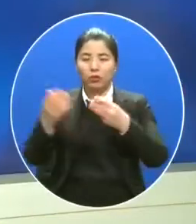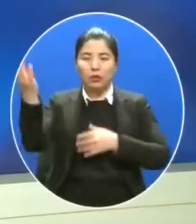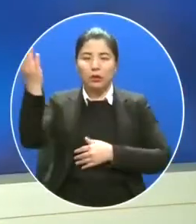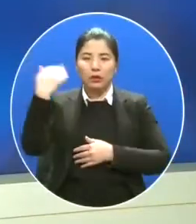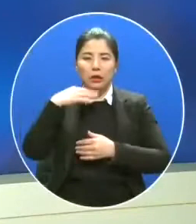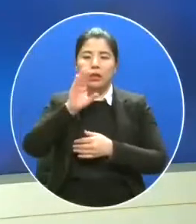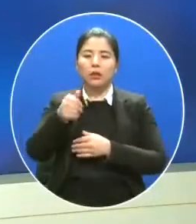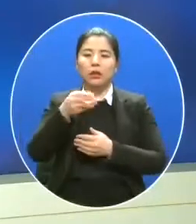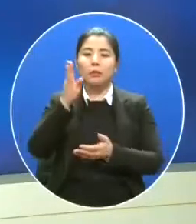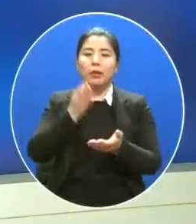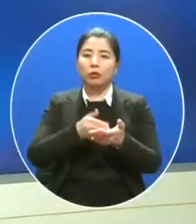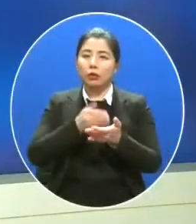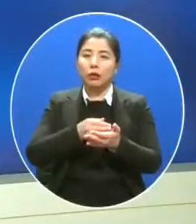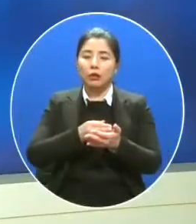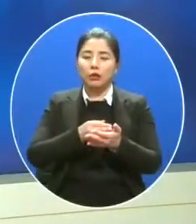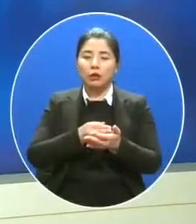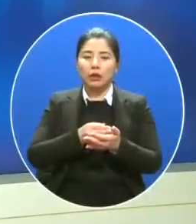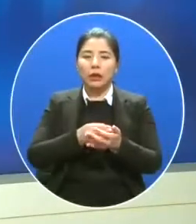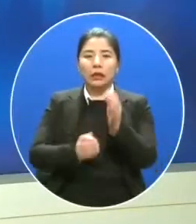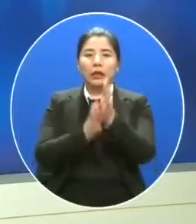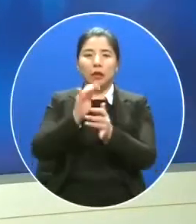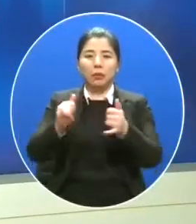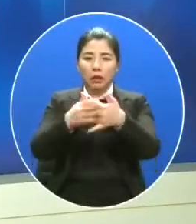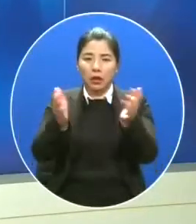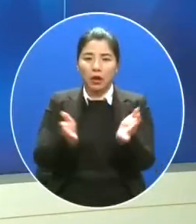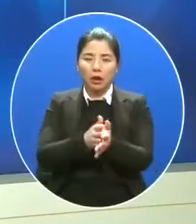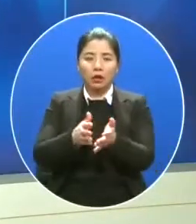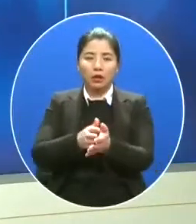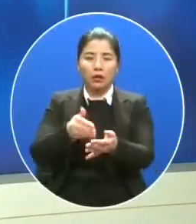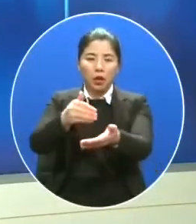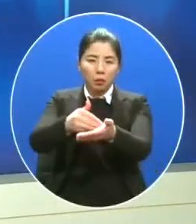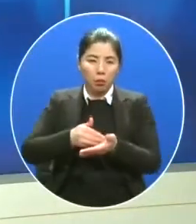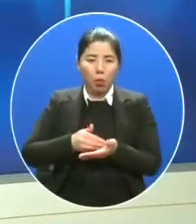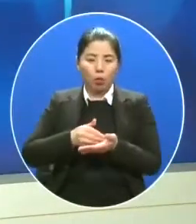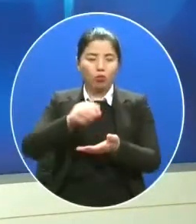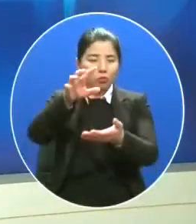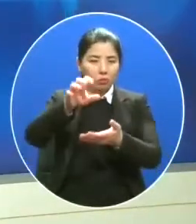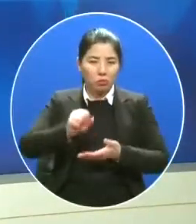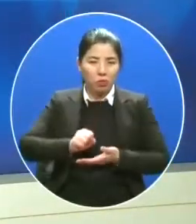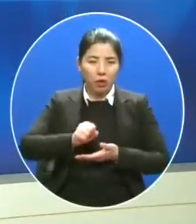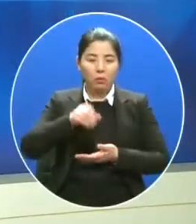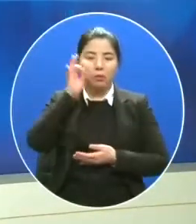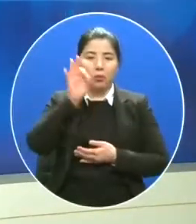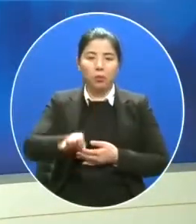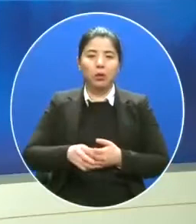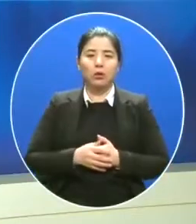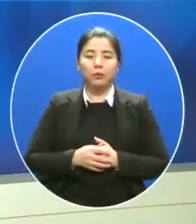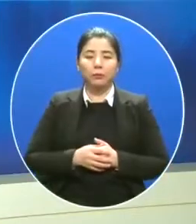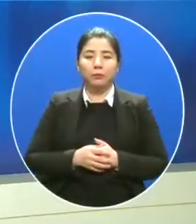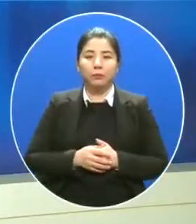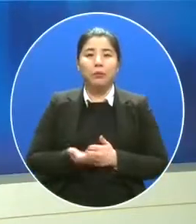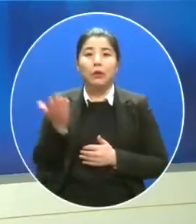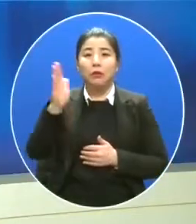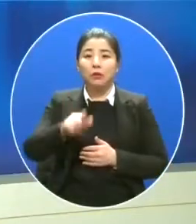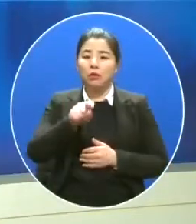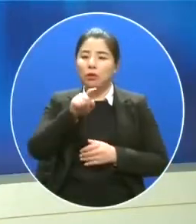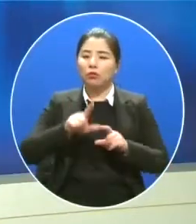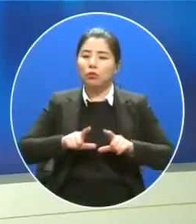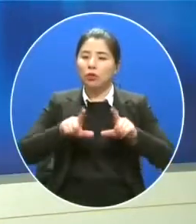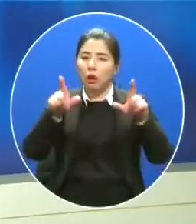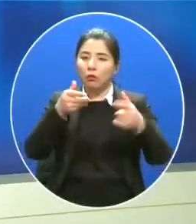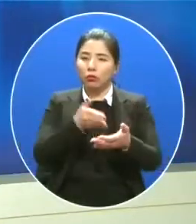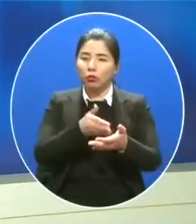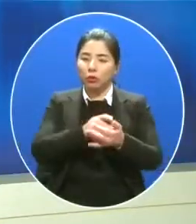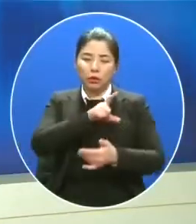청주시가 지난번 CJB 뉴스에서 보도한 시민단체들의 요구를 수용하기 시작한 것으로 보이는 내용입니다. 그런데